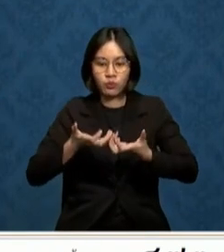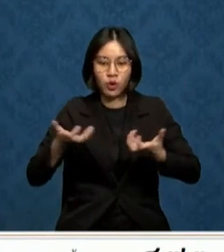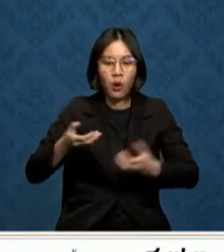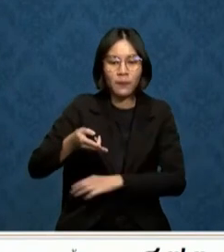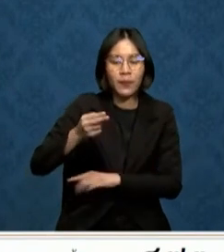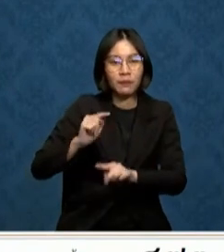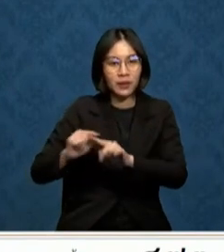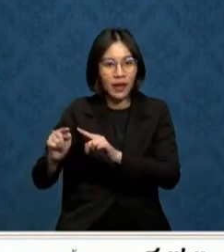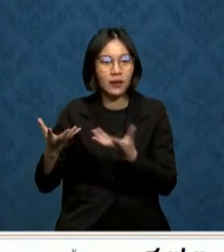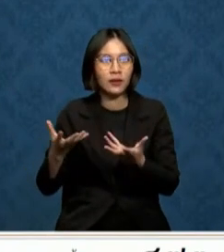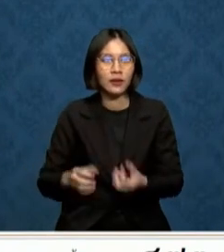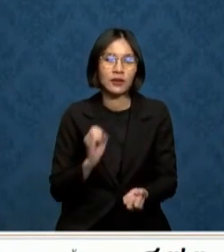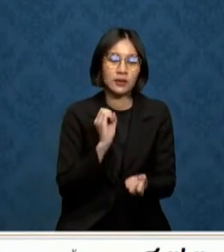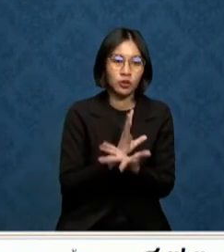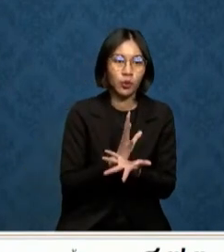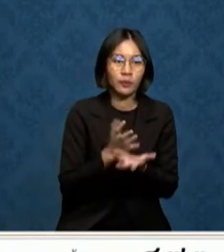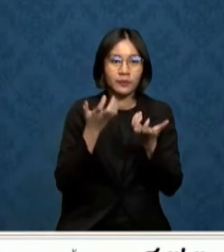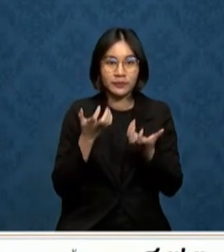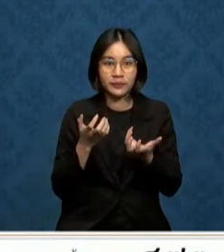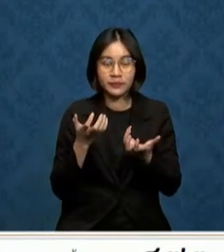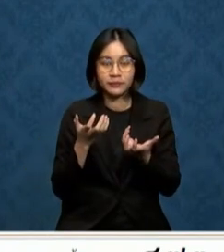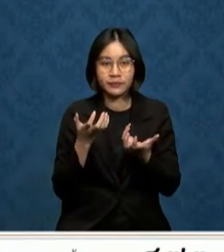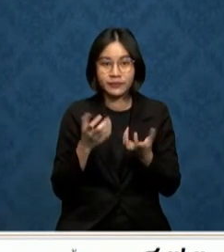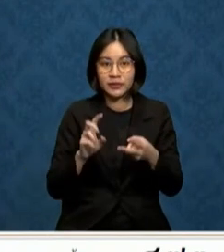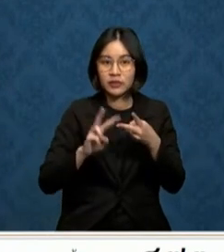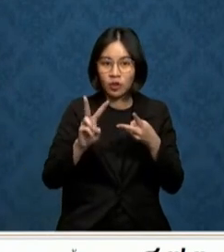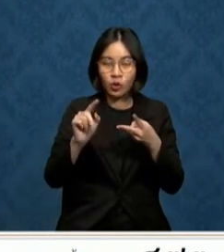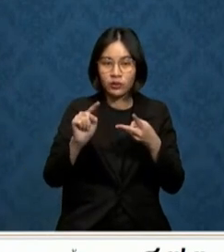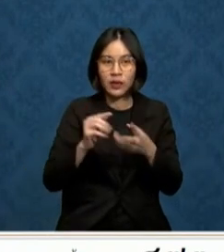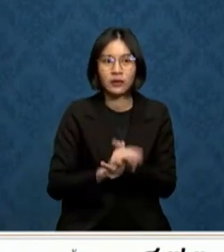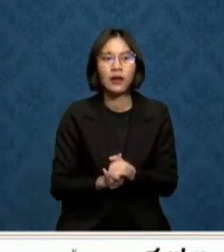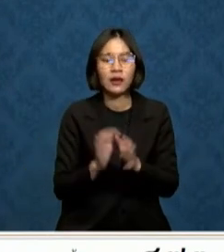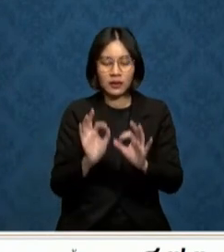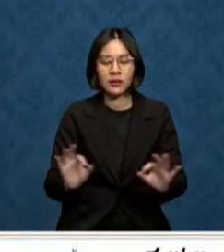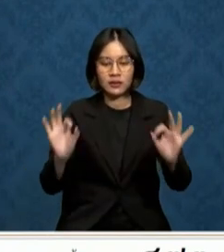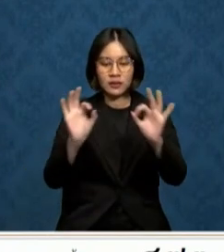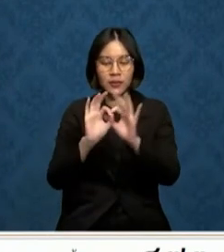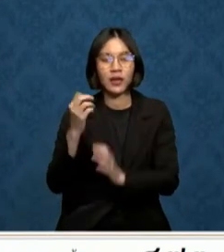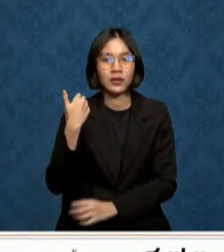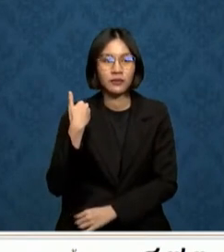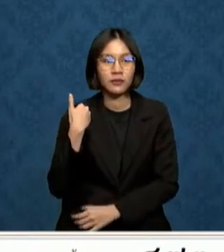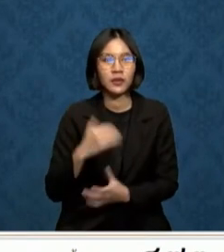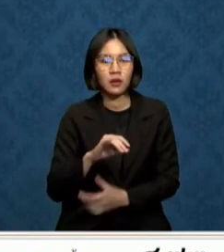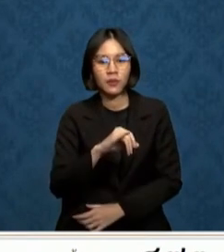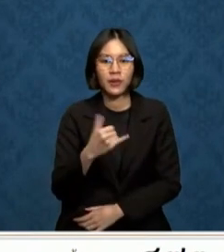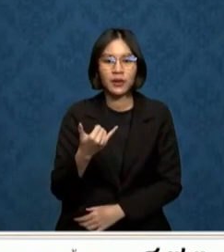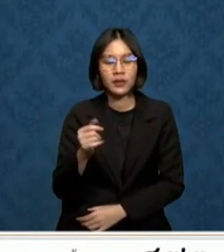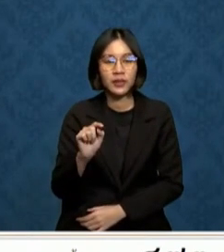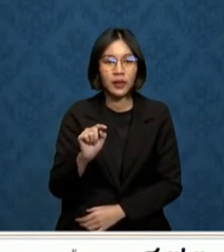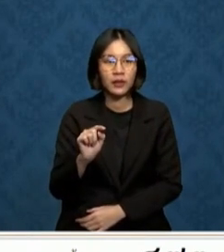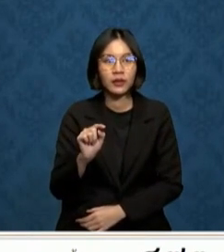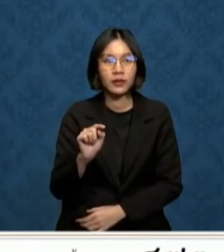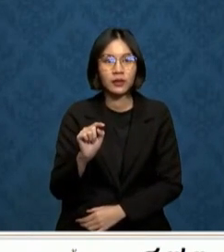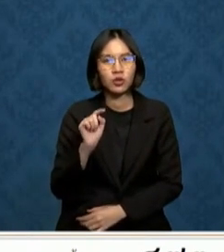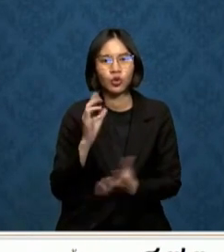คือความรุนแรงรองซึ่งสิ่งนี้มีความสำคัญอันอาจจะเป็นในลักษณะของน